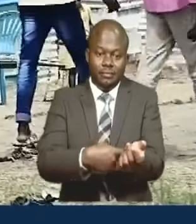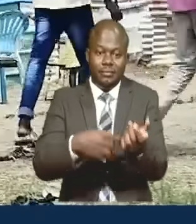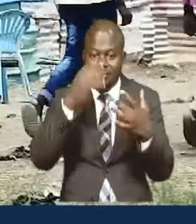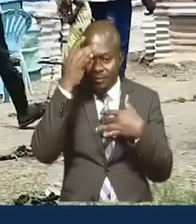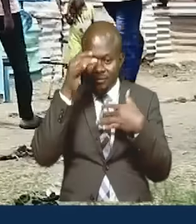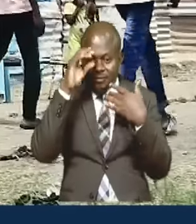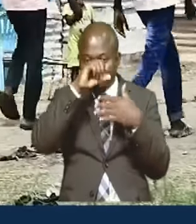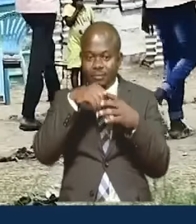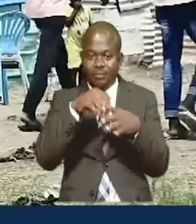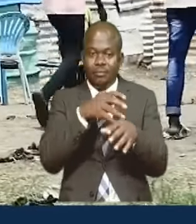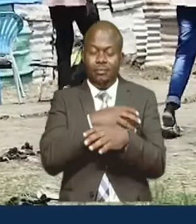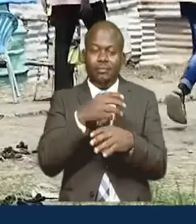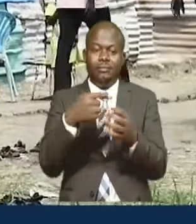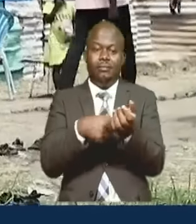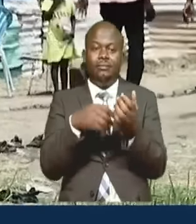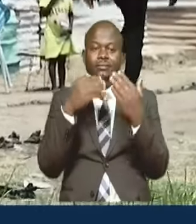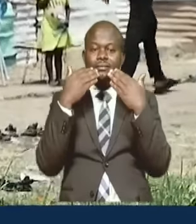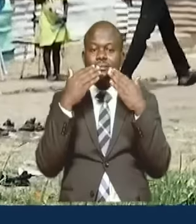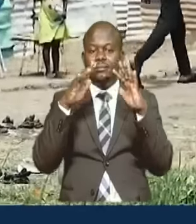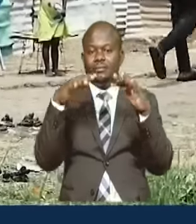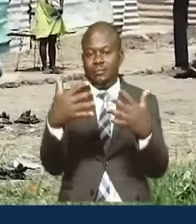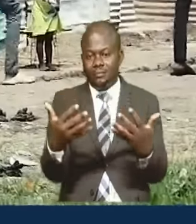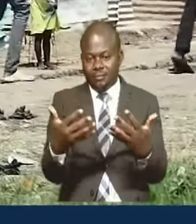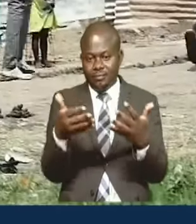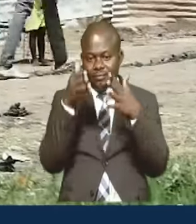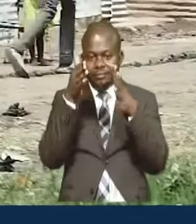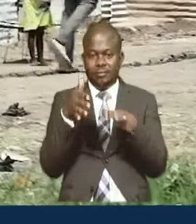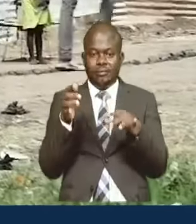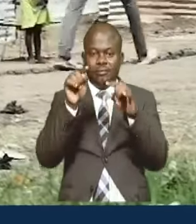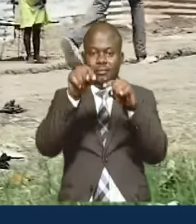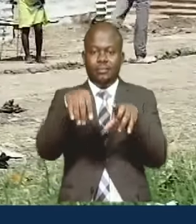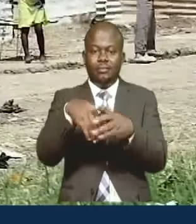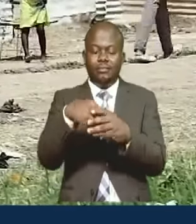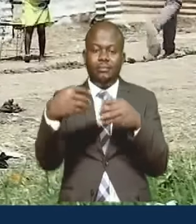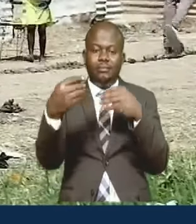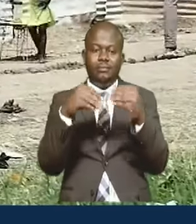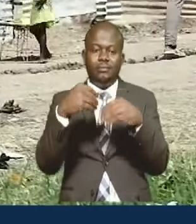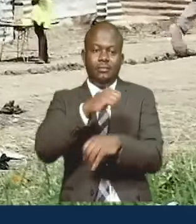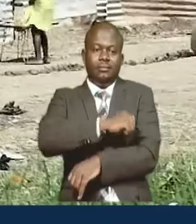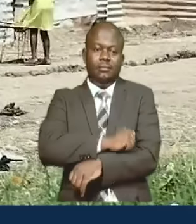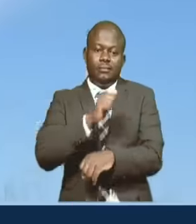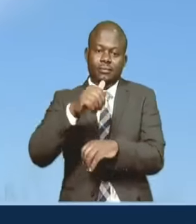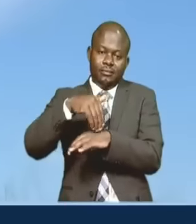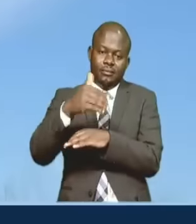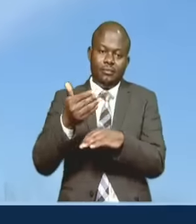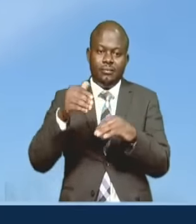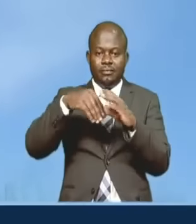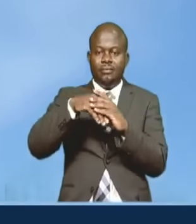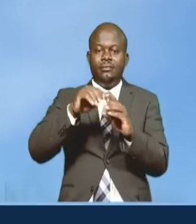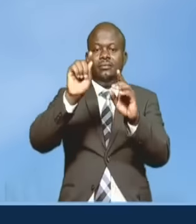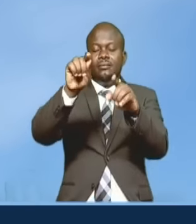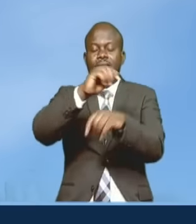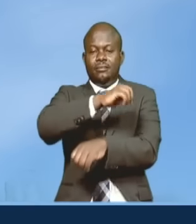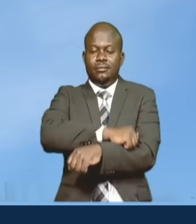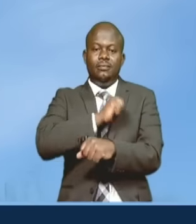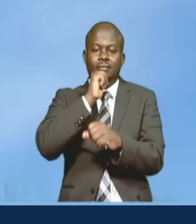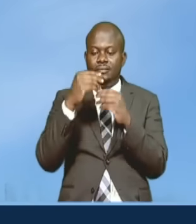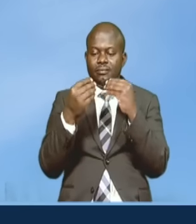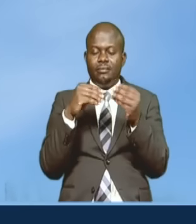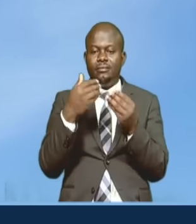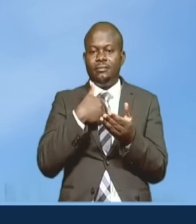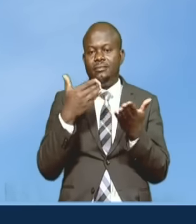wabuze n'ubushobozi bwo kujya kwivuza uwo muntu wamushimira ute umuntu uza akaguha ibikoresho by'ishuri wajya guhereza umwana akajya ku ishuri nta bikoresho